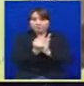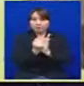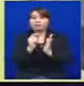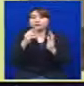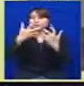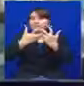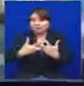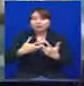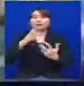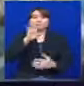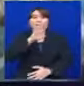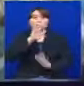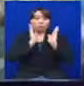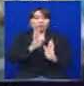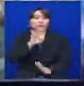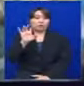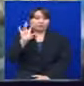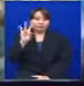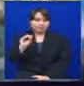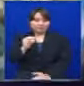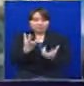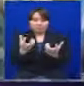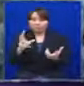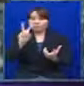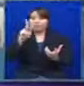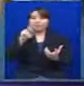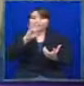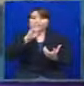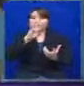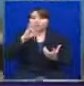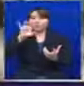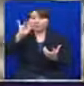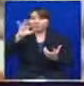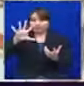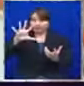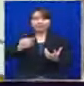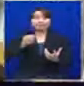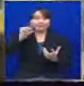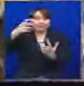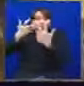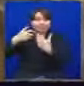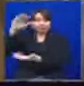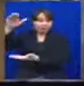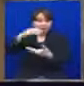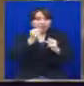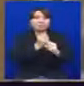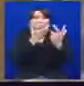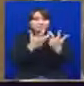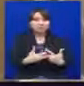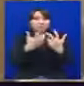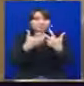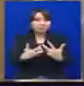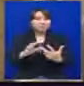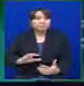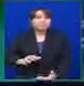สิทธิ์เครื่องจักร470รายจำนวน 2,085 เครื่องซึ่งถือว่าการนำเข้าเครื่องจักรเพื่อการผลิตนั้นเริ่มกระเตื้อง